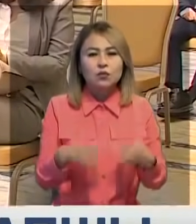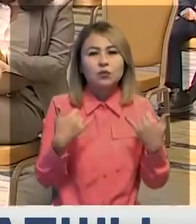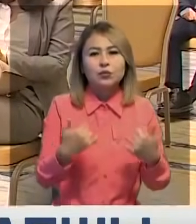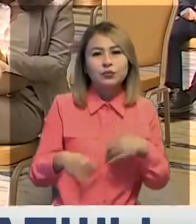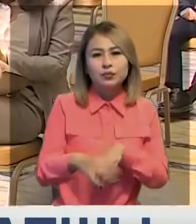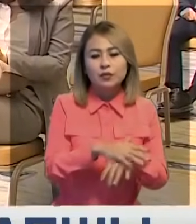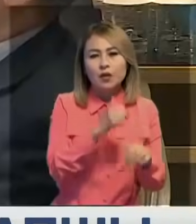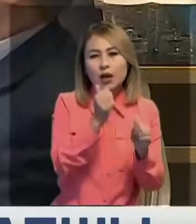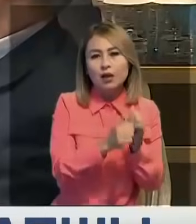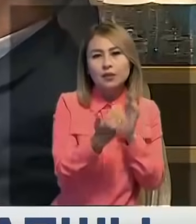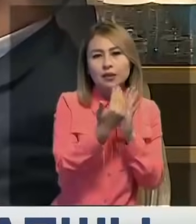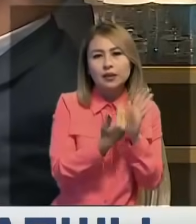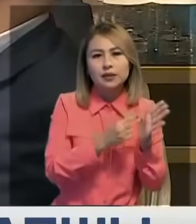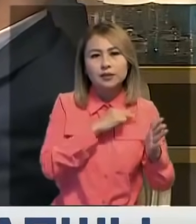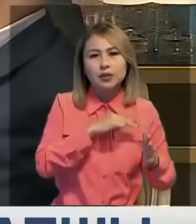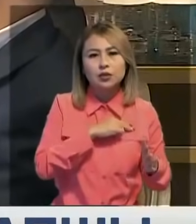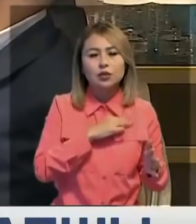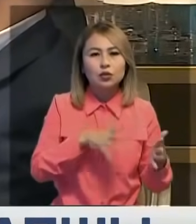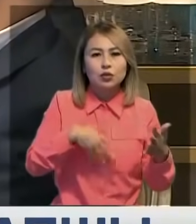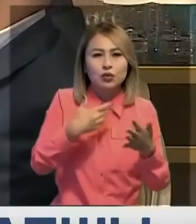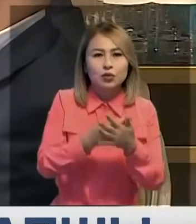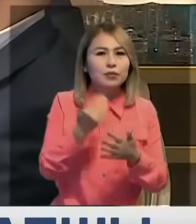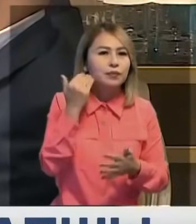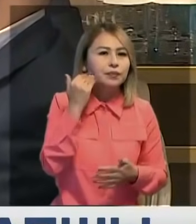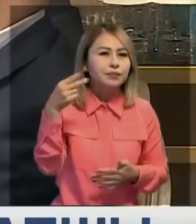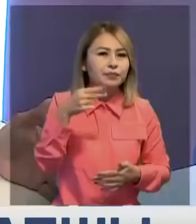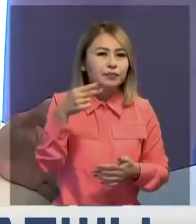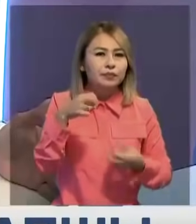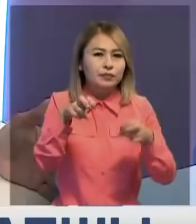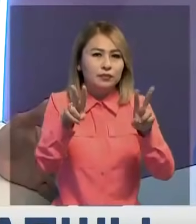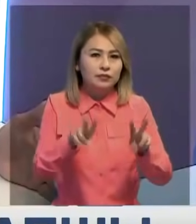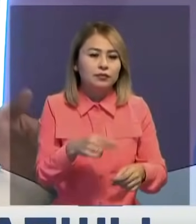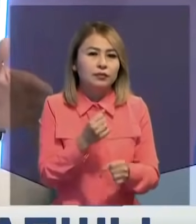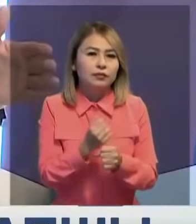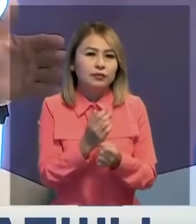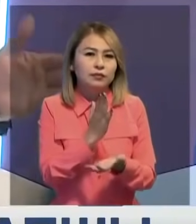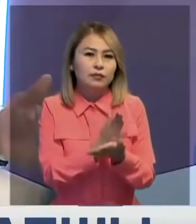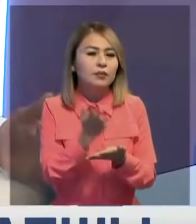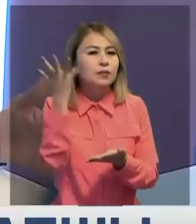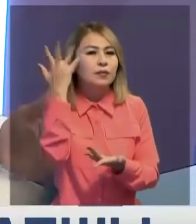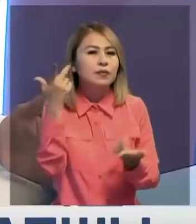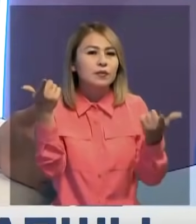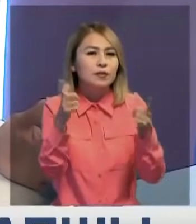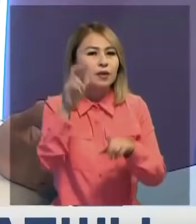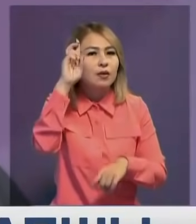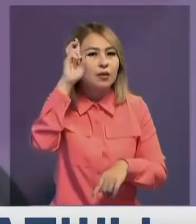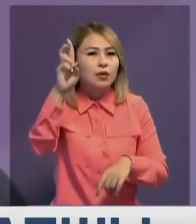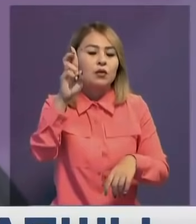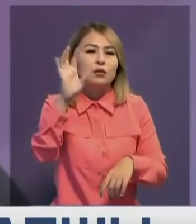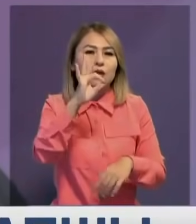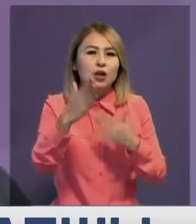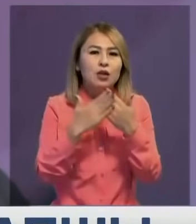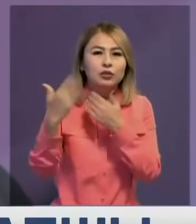санарлық. Бүгінде елімізде әр бағытта қызмет ететіндердің үлесі шамамен 2000 маманды құрап отыр. Пандемия кезінде